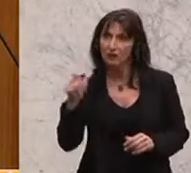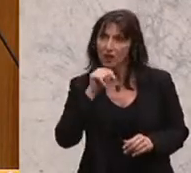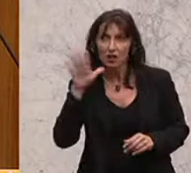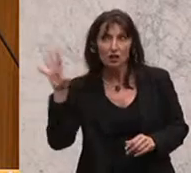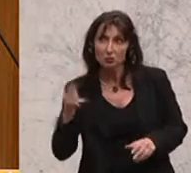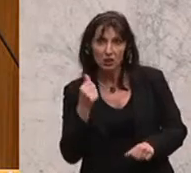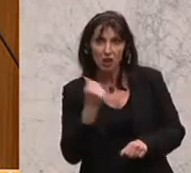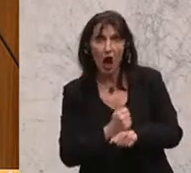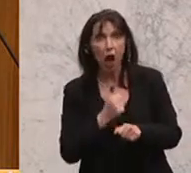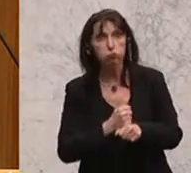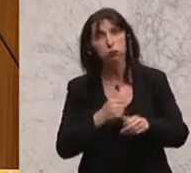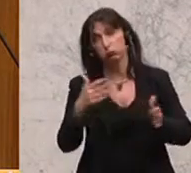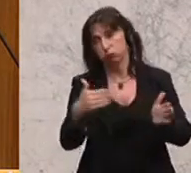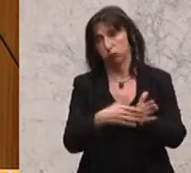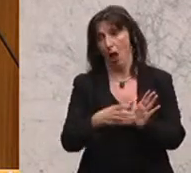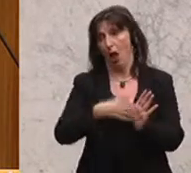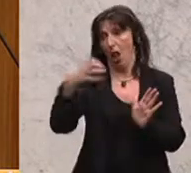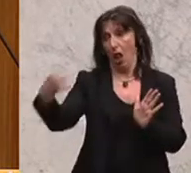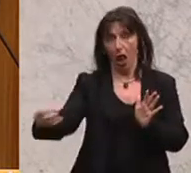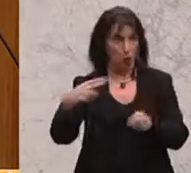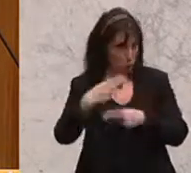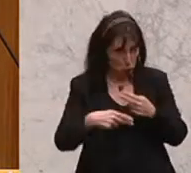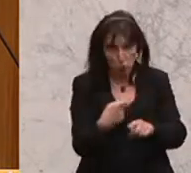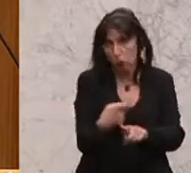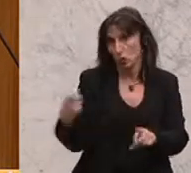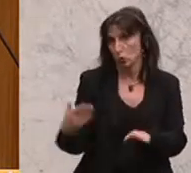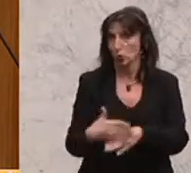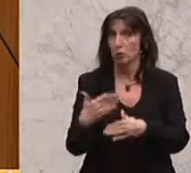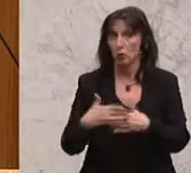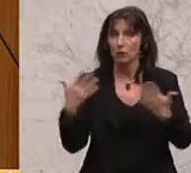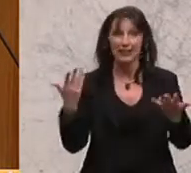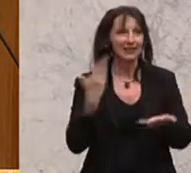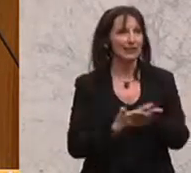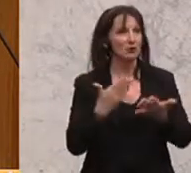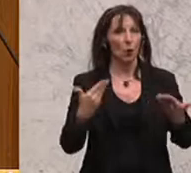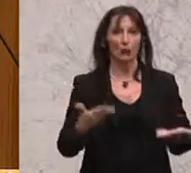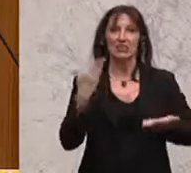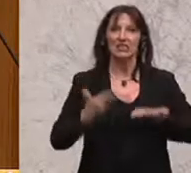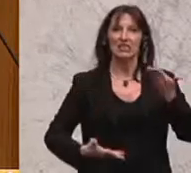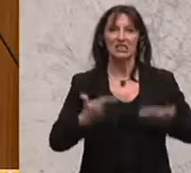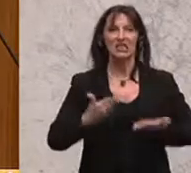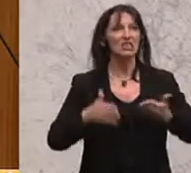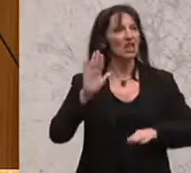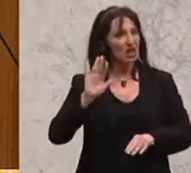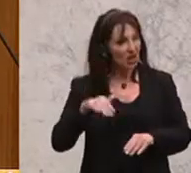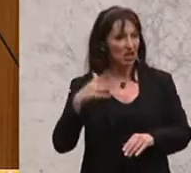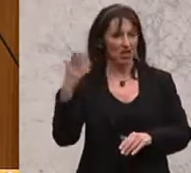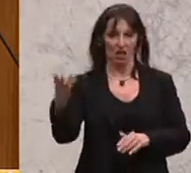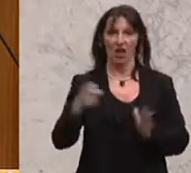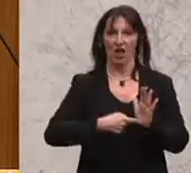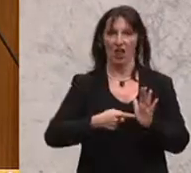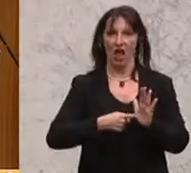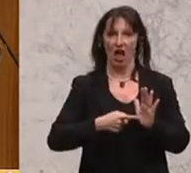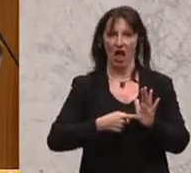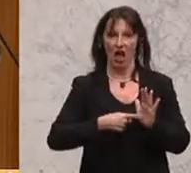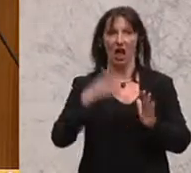muss nachsitzen. Wie vorher im Urausschuss. Ja? Und deshalb bis heute 17.30 Uhr folgende Aufforderung an Sie, Herr Bundesminister. Da